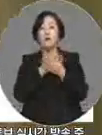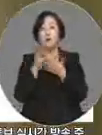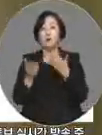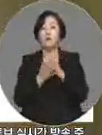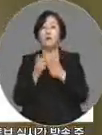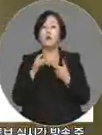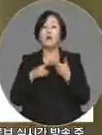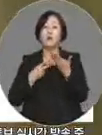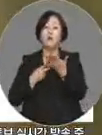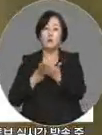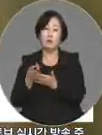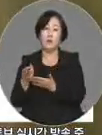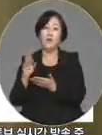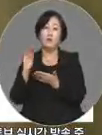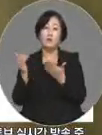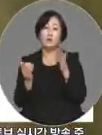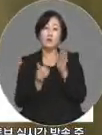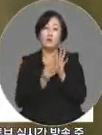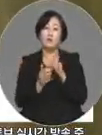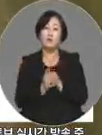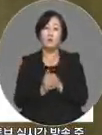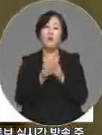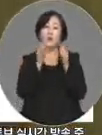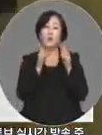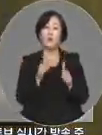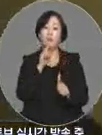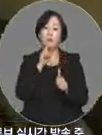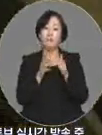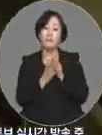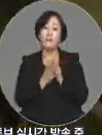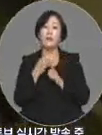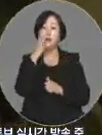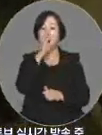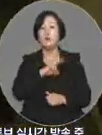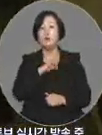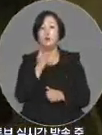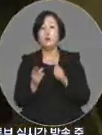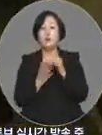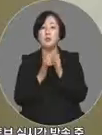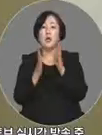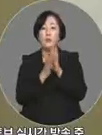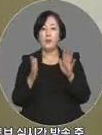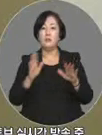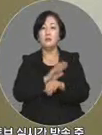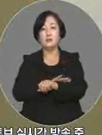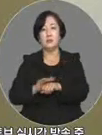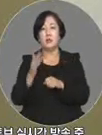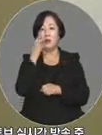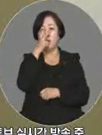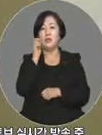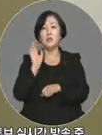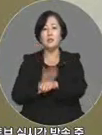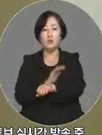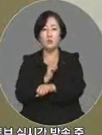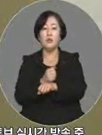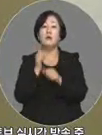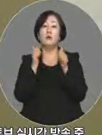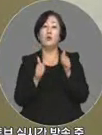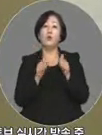빙판길로 변한 상태였는데요 법원은 아파트 자치 운영위가 안전 조치를 제대로 하지 않았다고